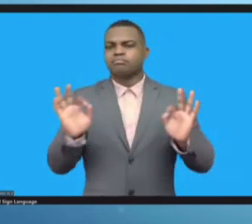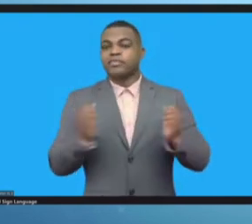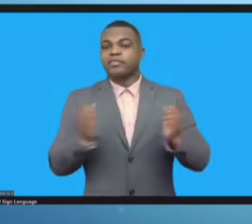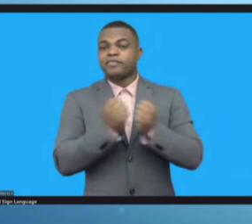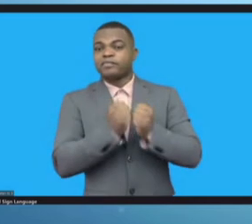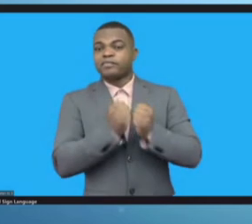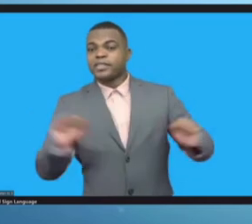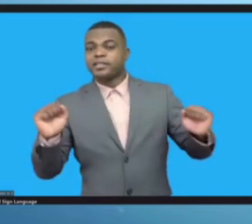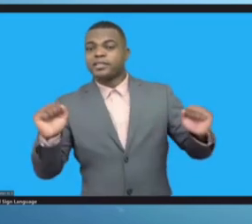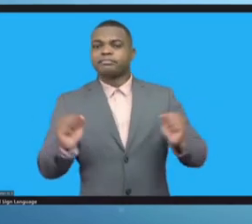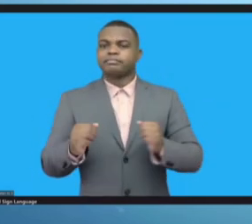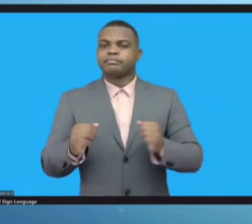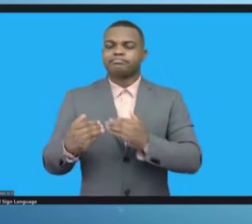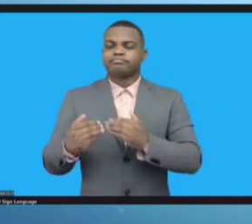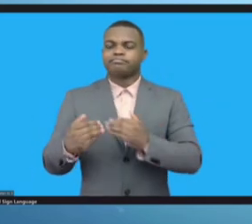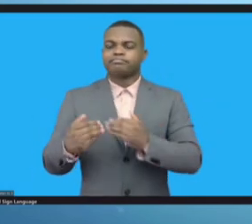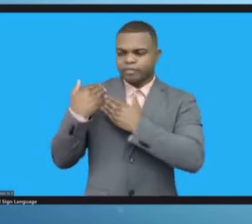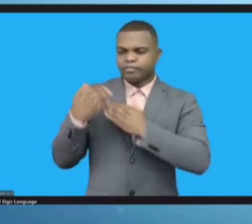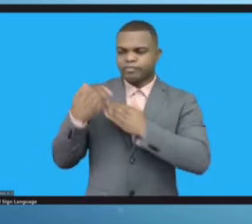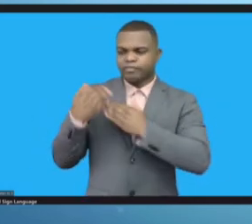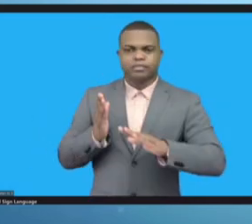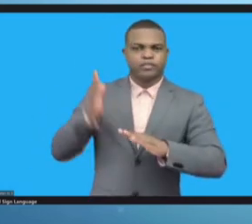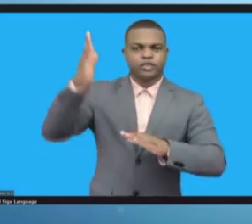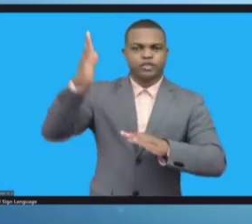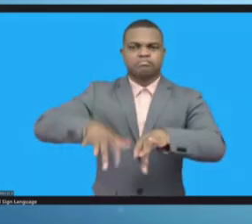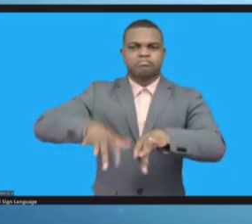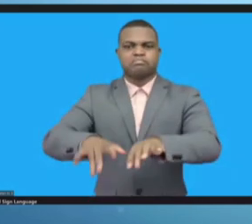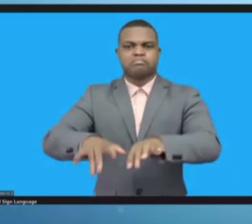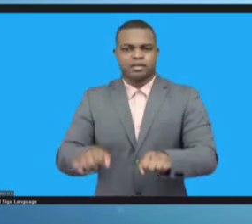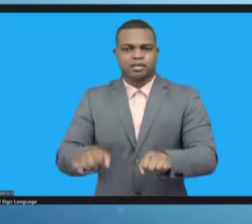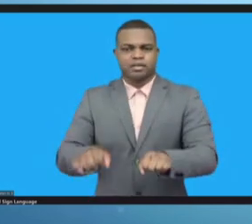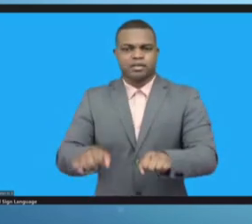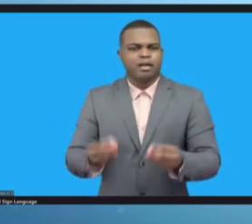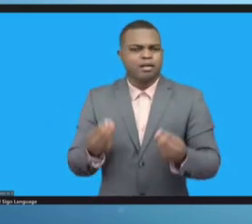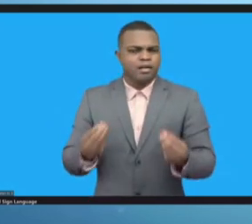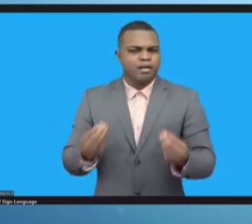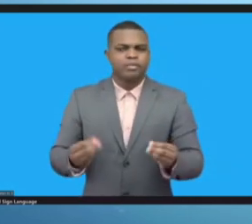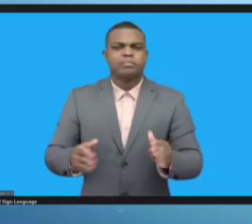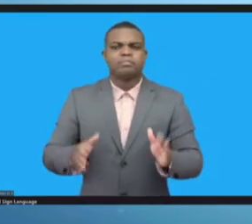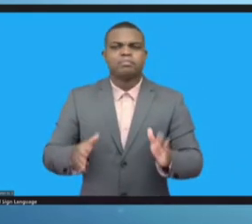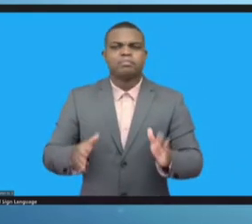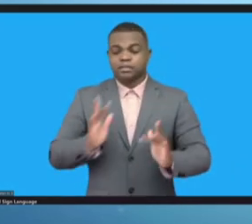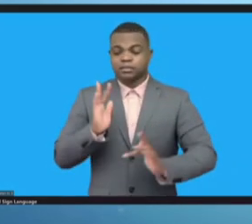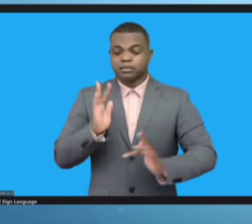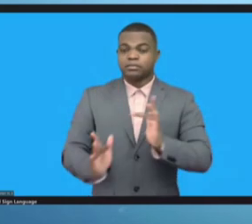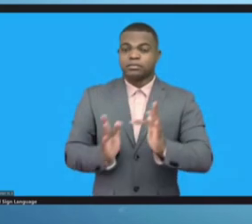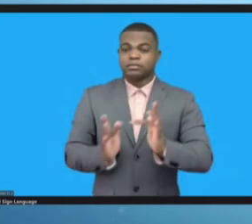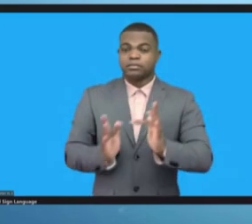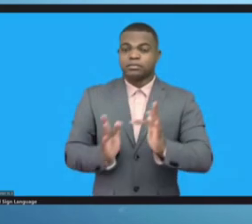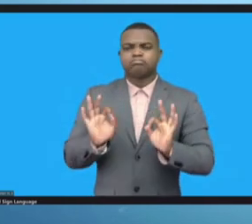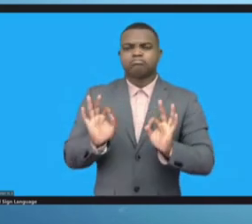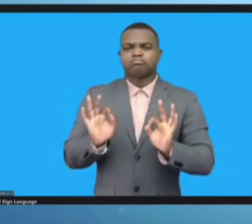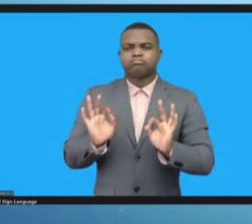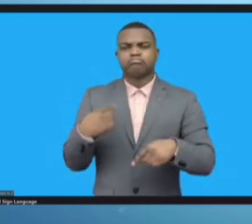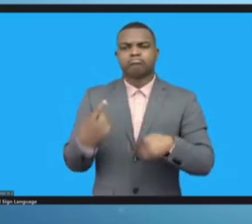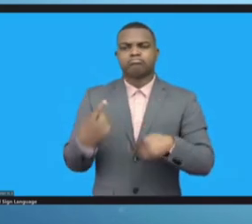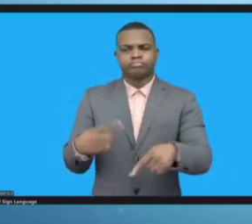il nous faudrait un Internet résilient. La thématique choisie pour ce forum est justement un thème qui tombe à